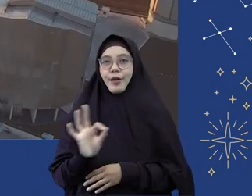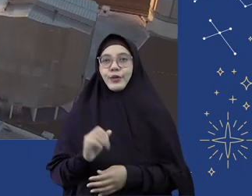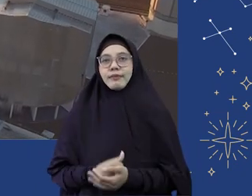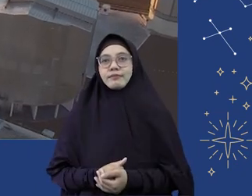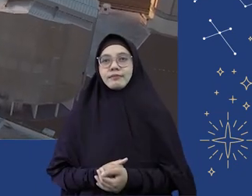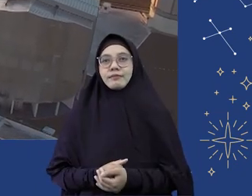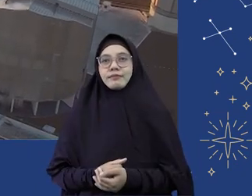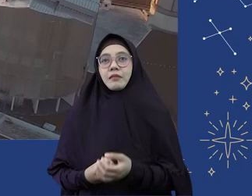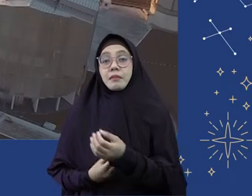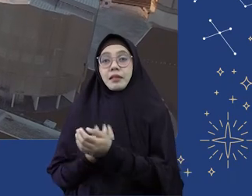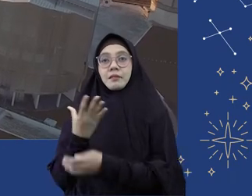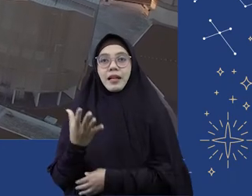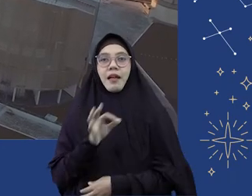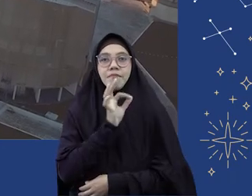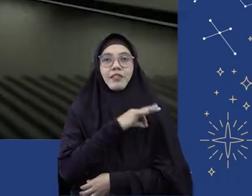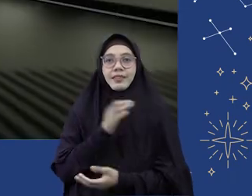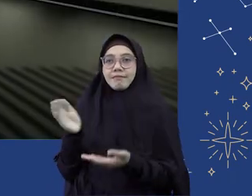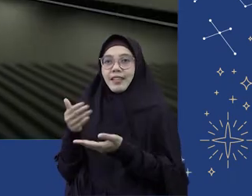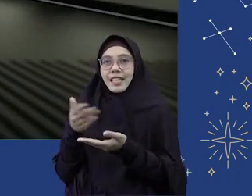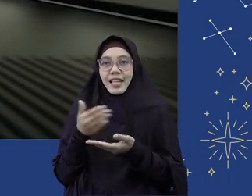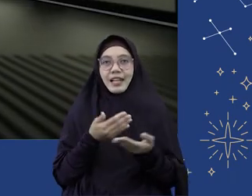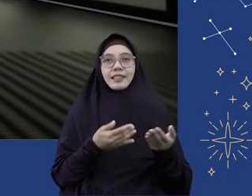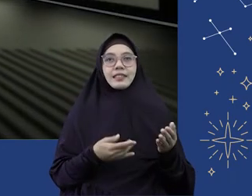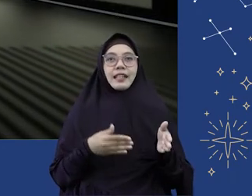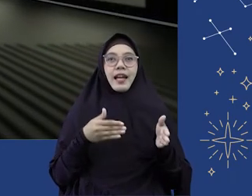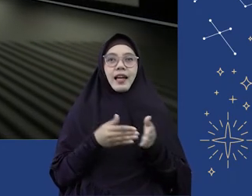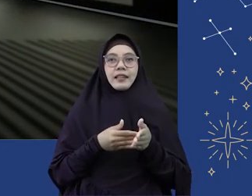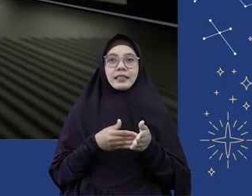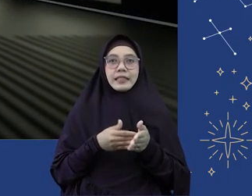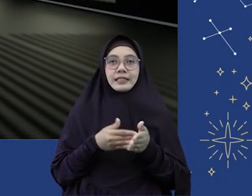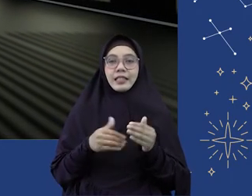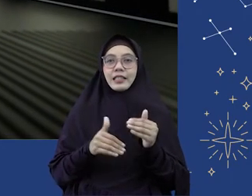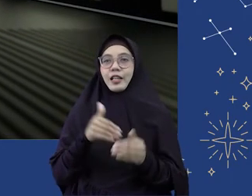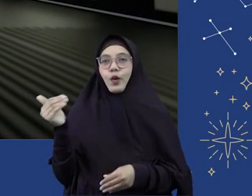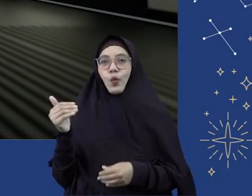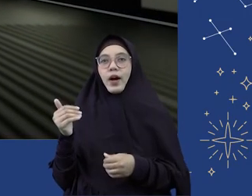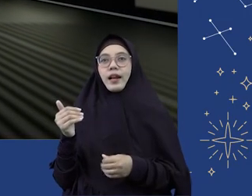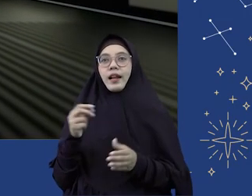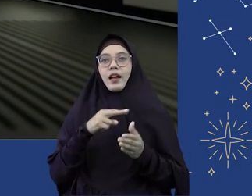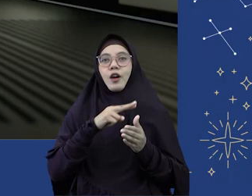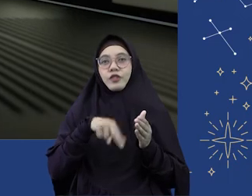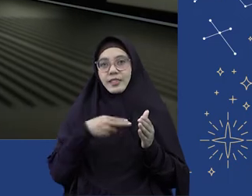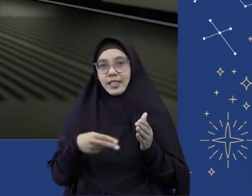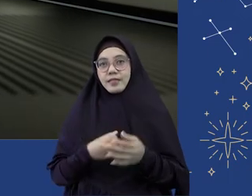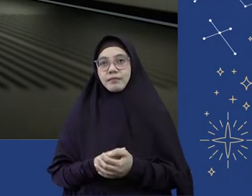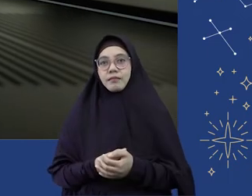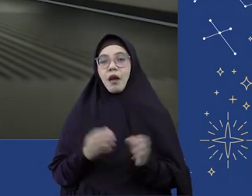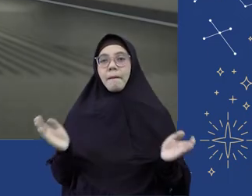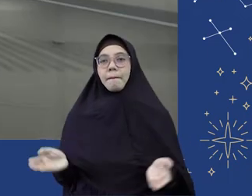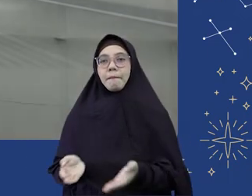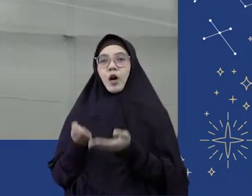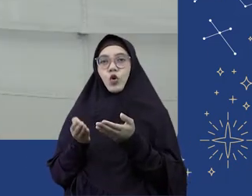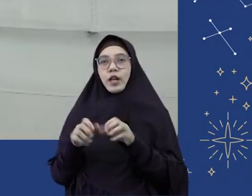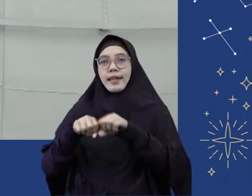adalah dengan memanfaatkan data dan akses kepada teleskop di luar restitusi ditambah dengan pembangunan tinggi